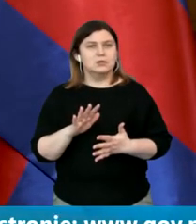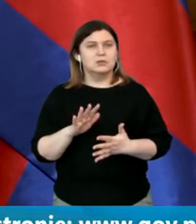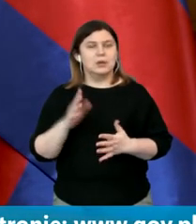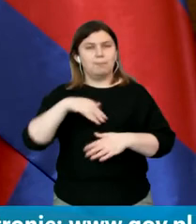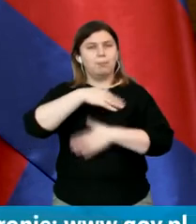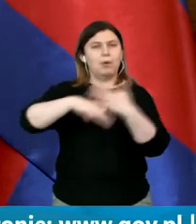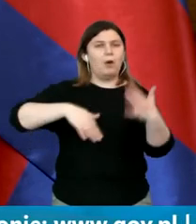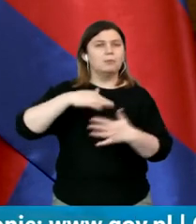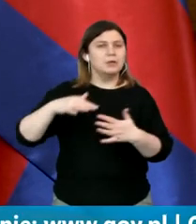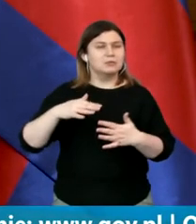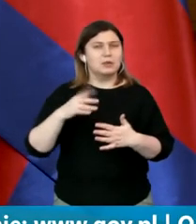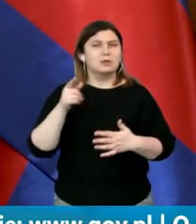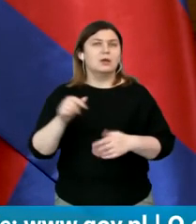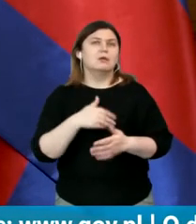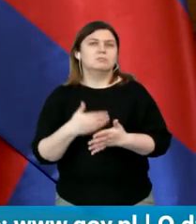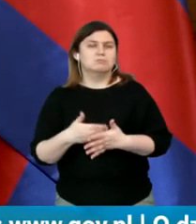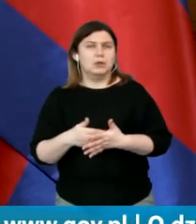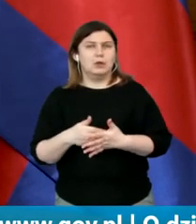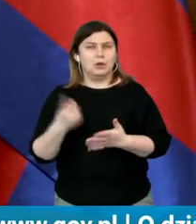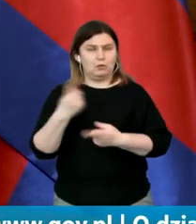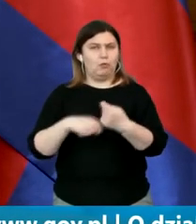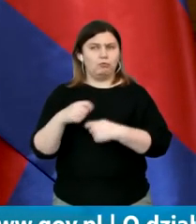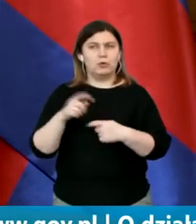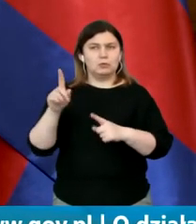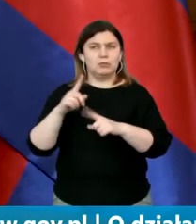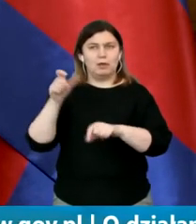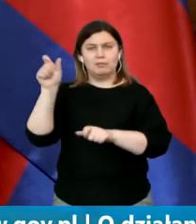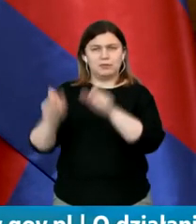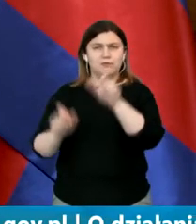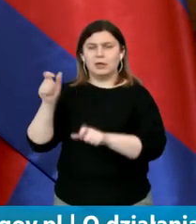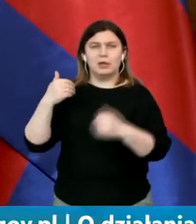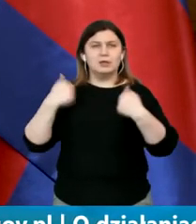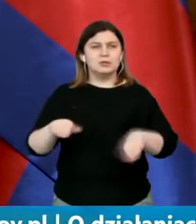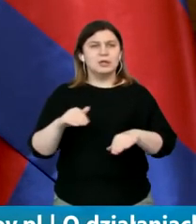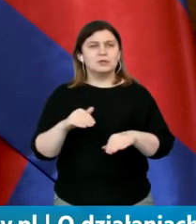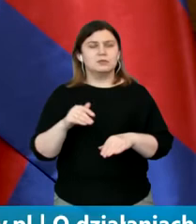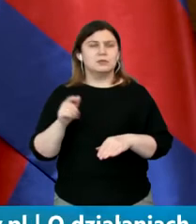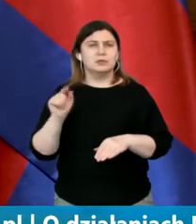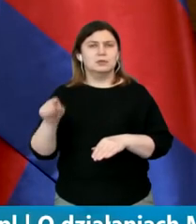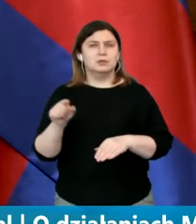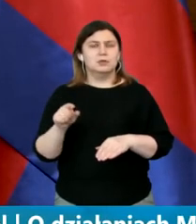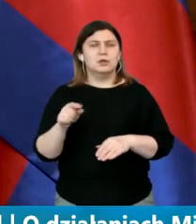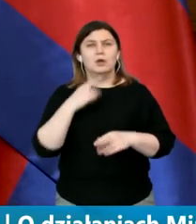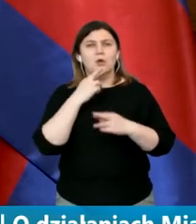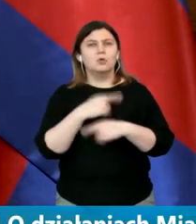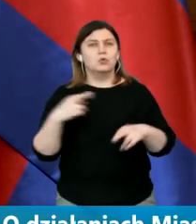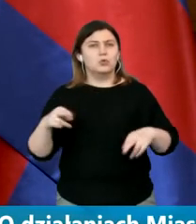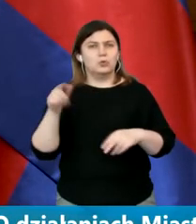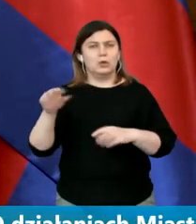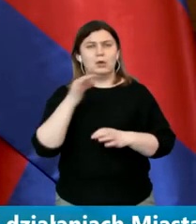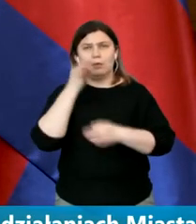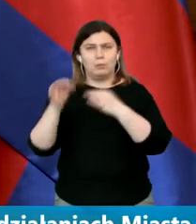pomieszane, więc rozstrzygniemy to indywidualnie. Nie chcę tutaj Państwu w różnych aspektach tej sprawy